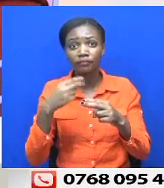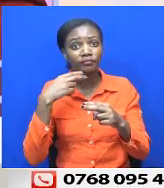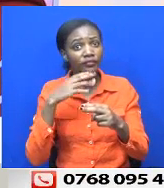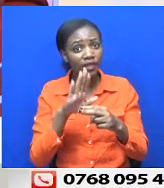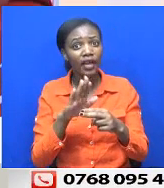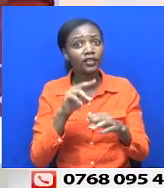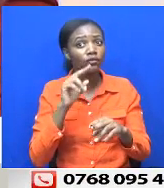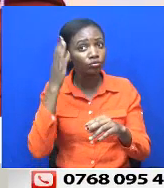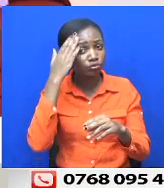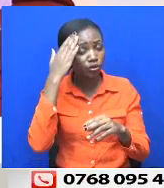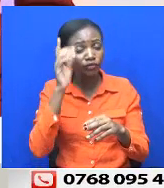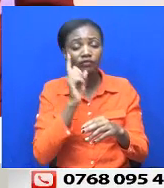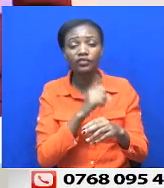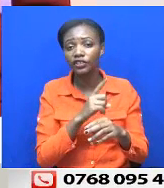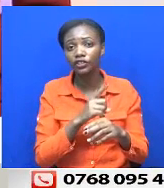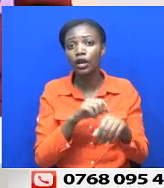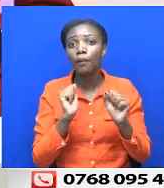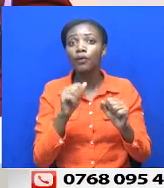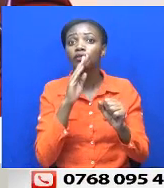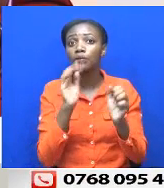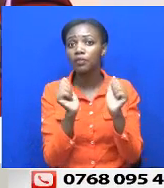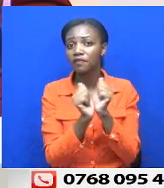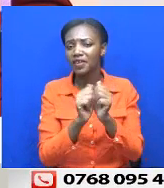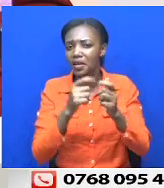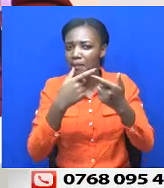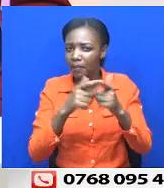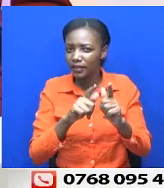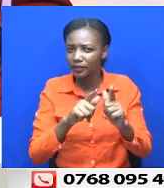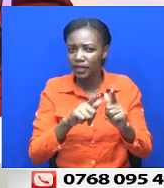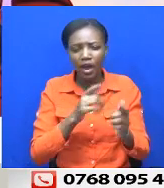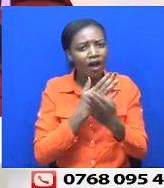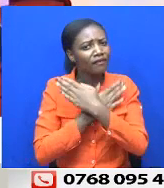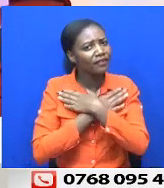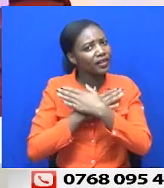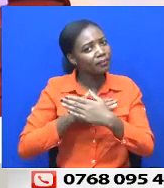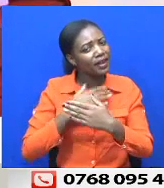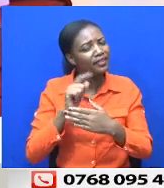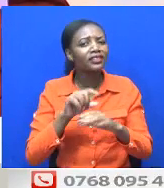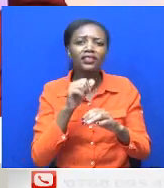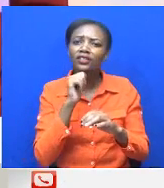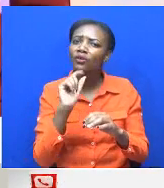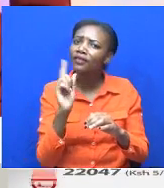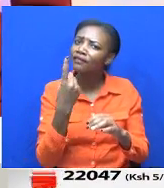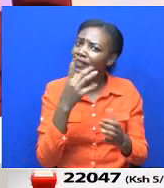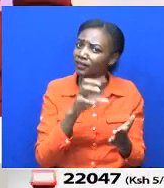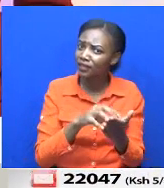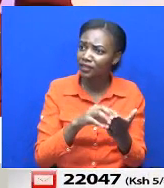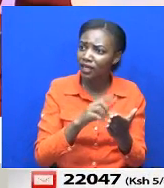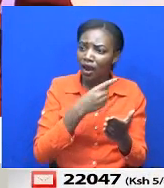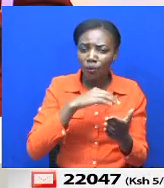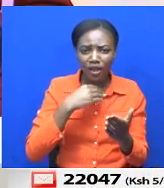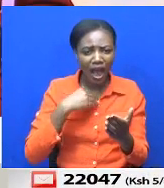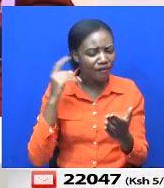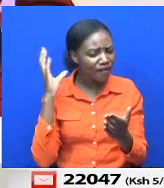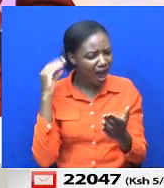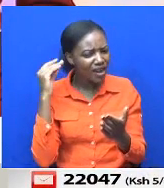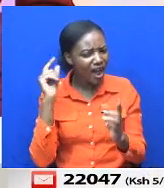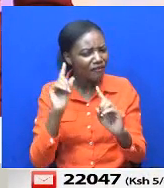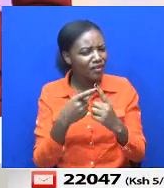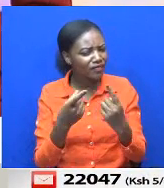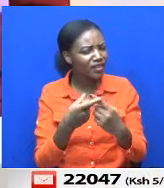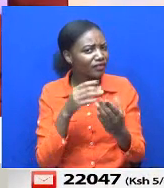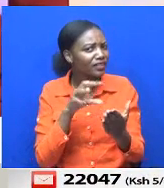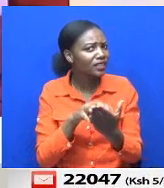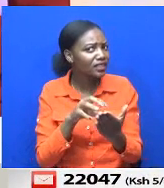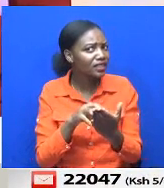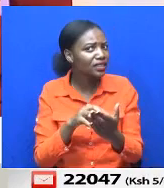kuchukuliwa hatua mbaroni. Lakini Mkenya mwenzangu, hii sio habari ya kwanza. Tumekuwa na habari tofauti tofauti